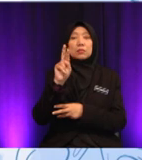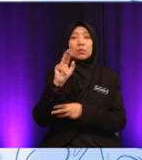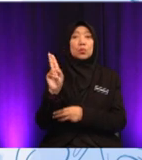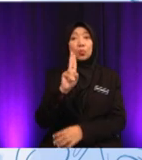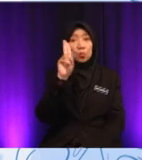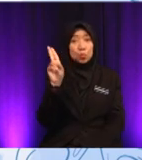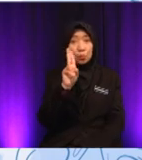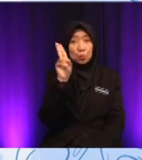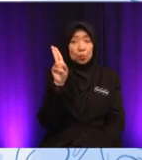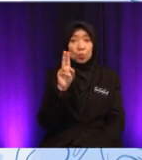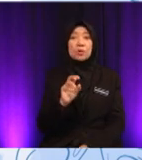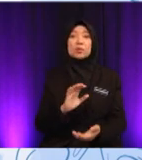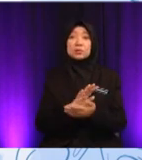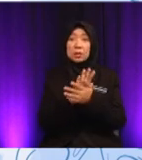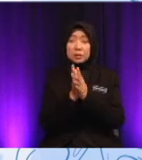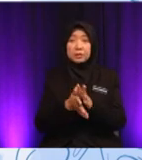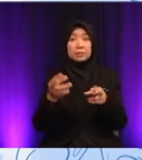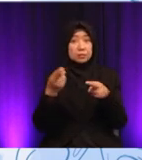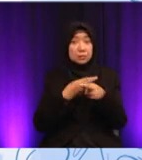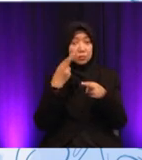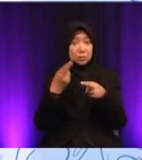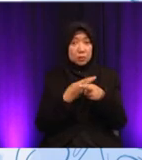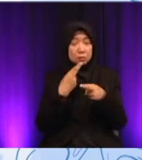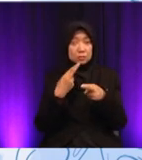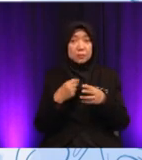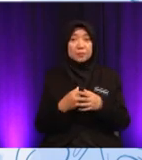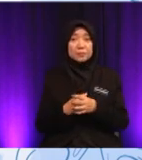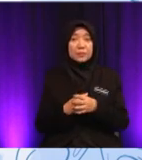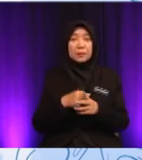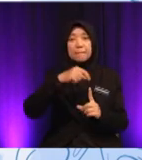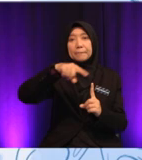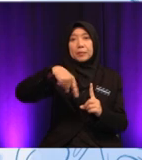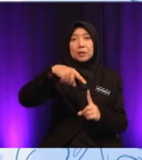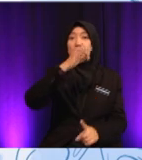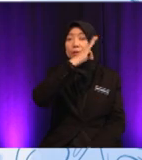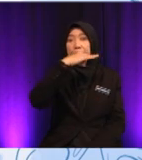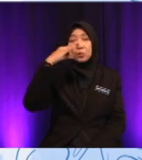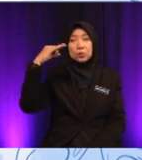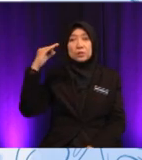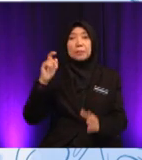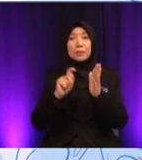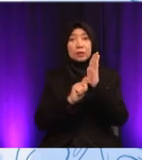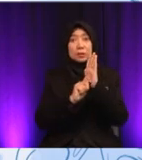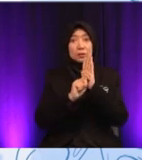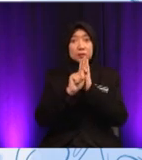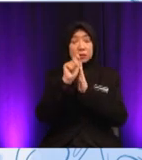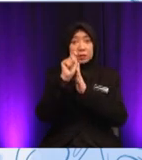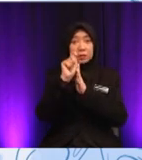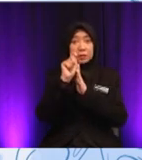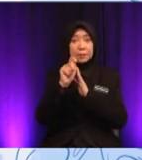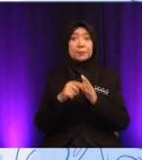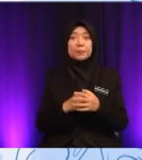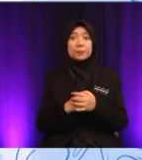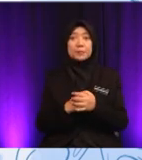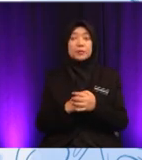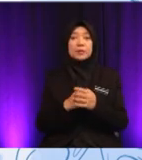kita boleh simpulkan dekat sini apabila semakin tinggi semakin tinggi Maka